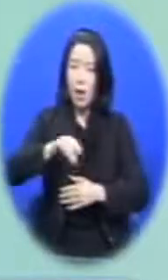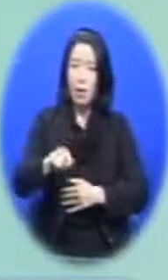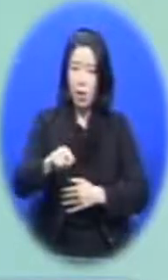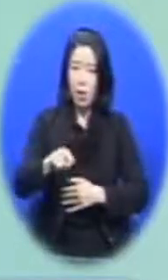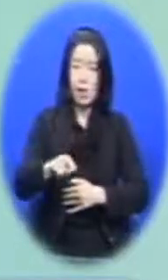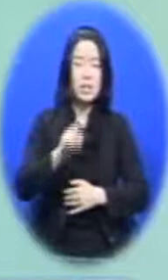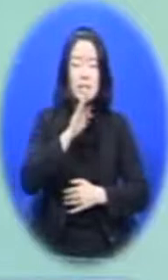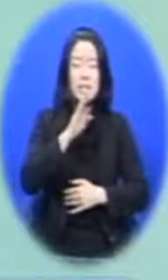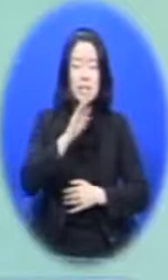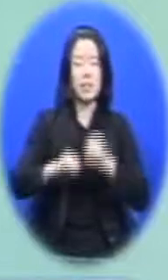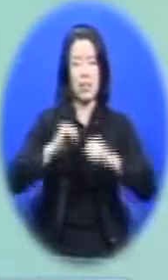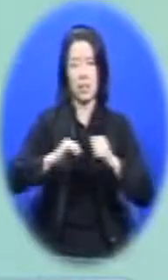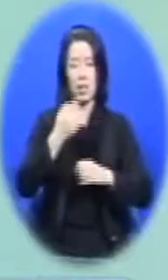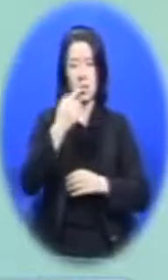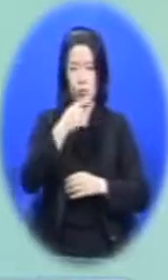진짜 하나님의 역사인지.